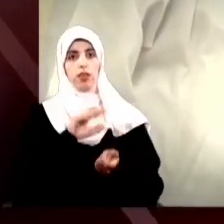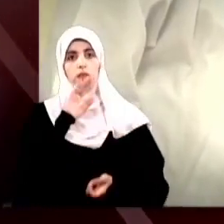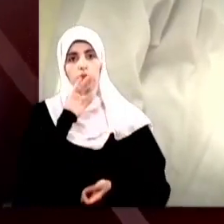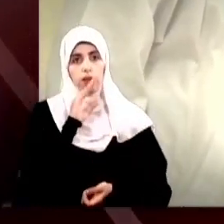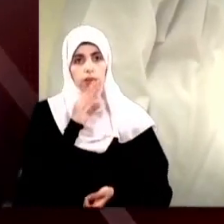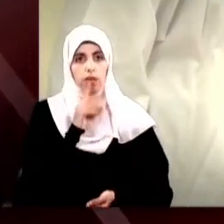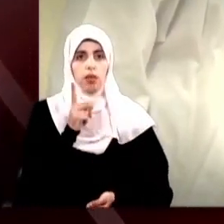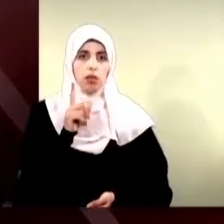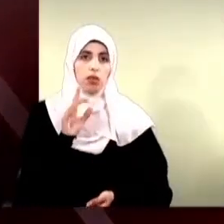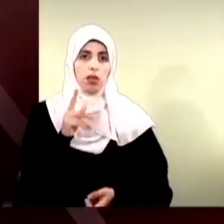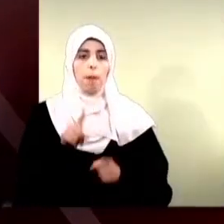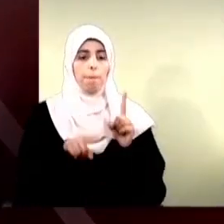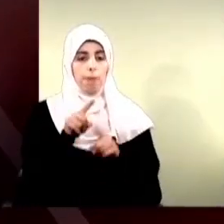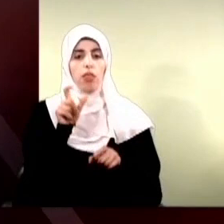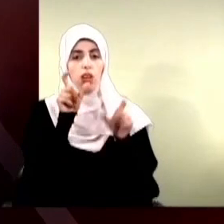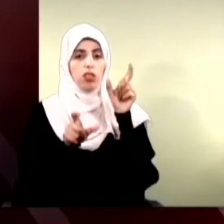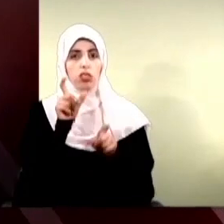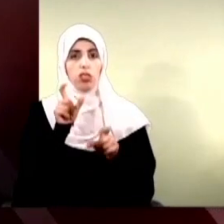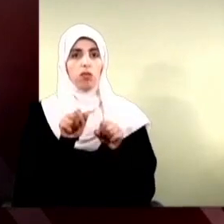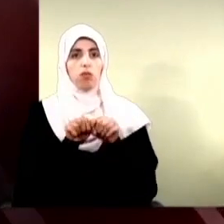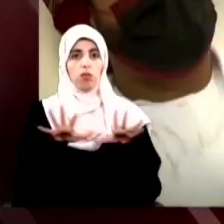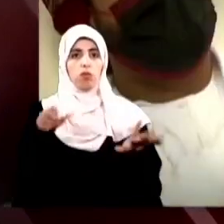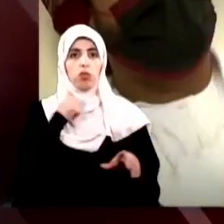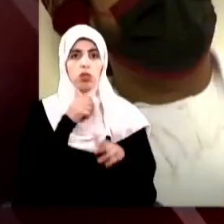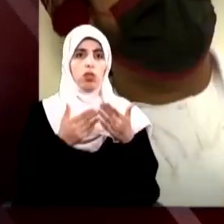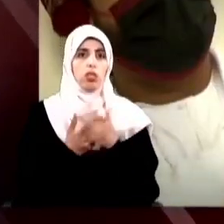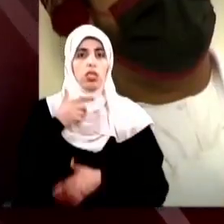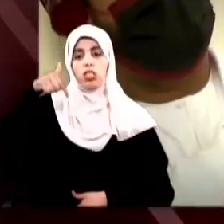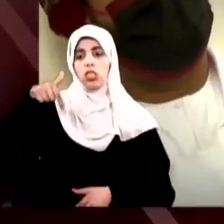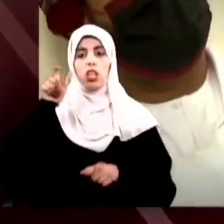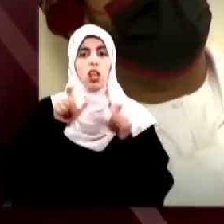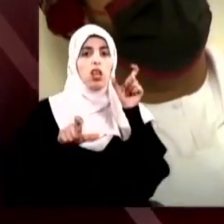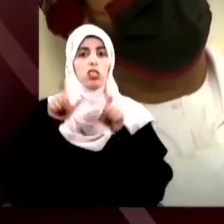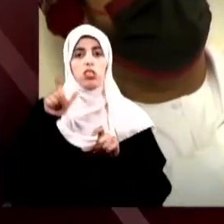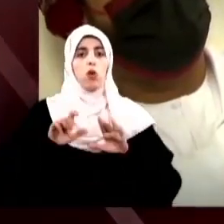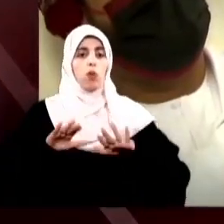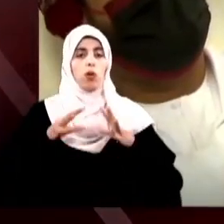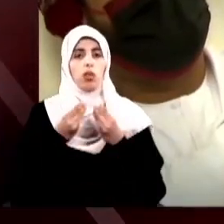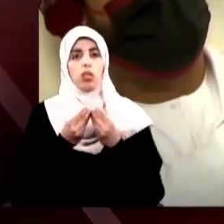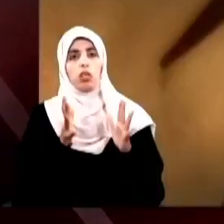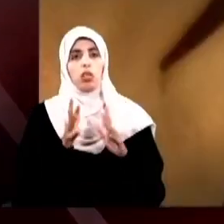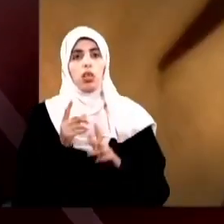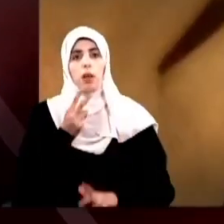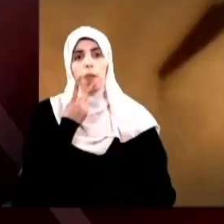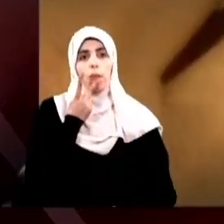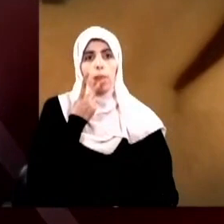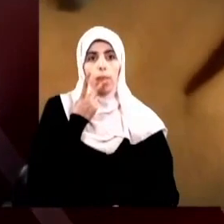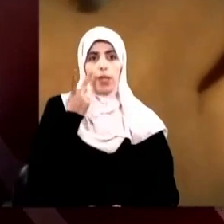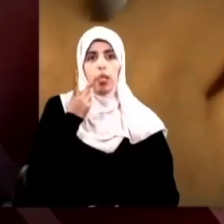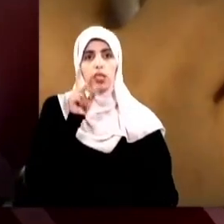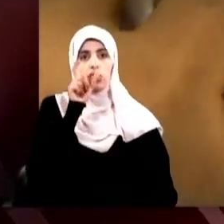اكتشفت بعض الحالات. الحين حاليا سجلت 6 حالات، فيما يوجد تقريبا قرابة